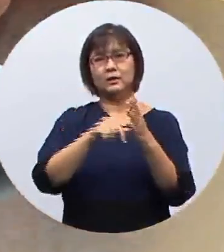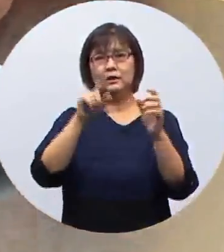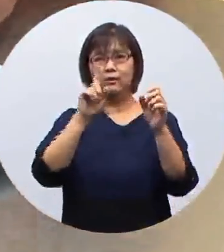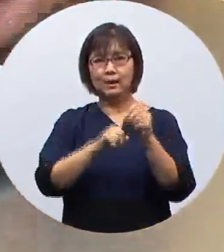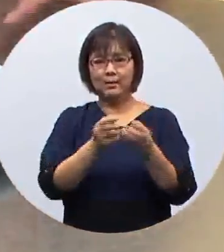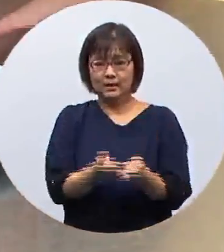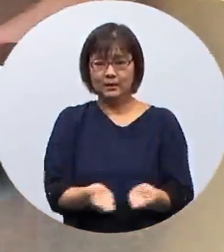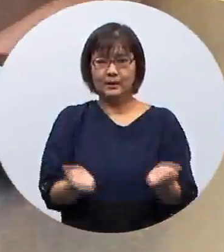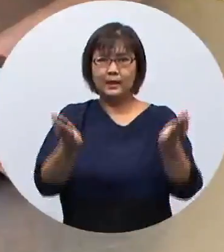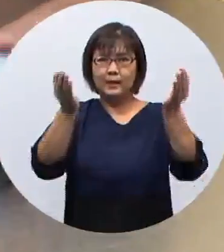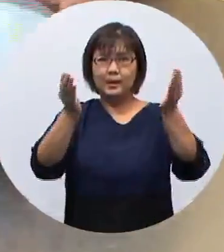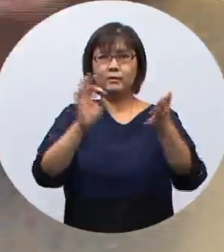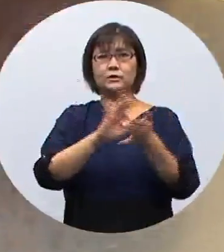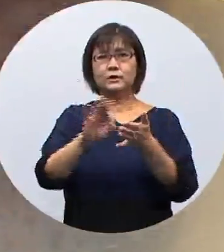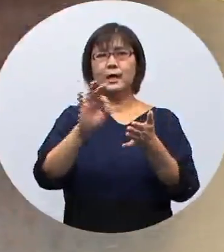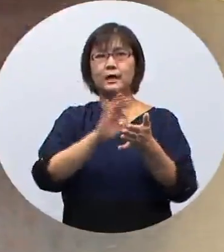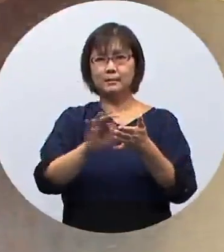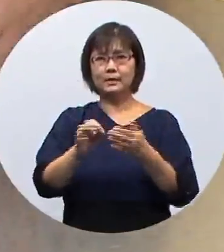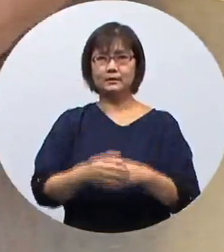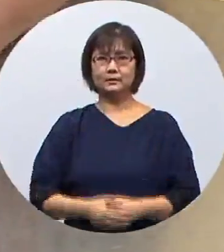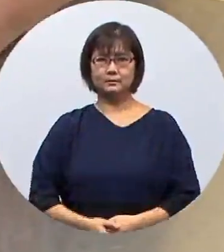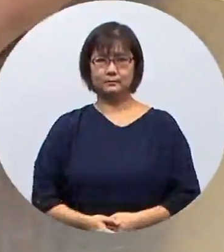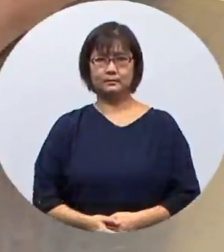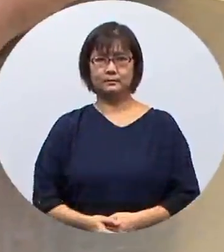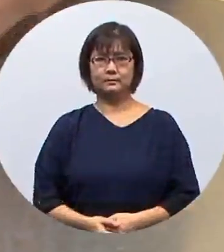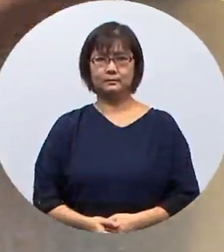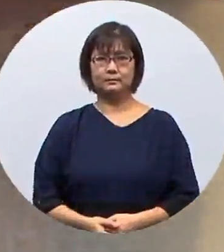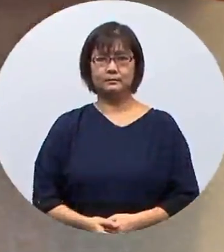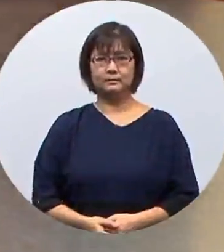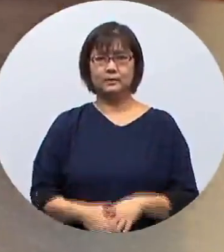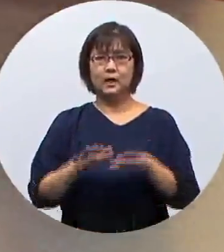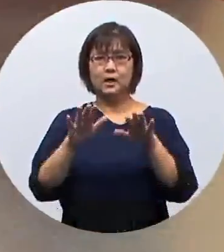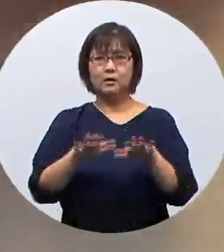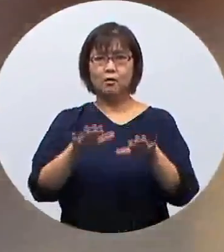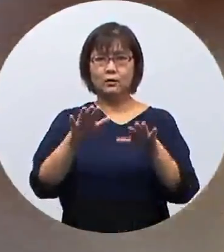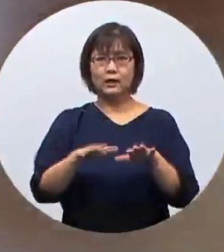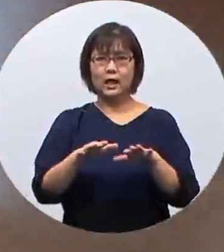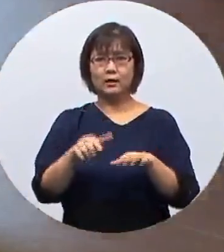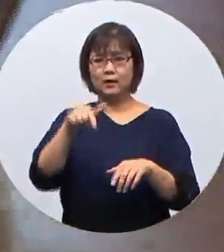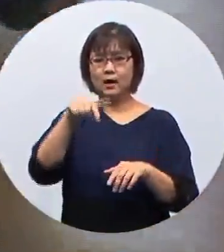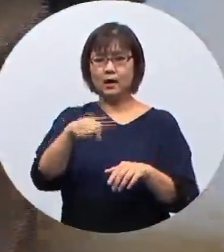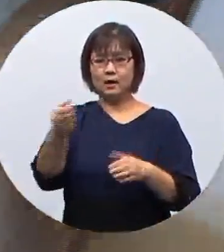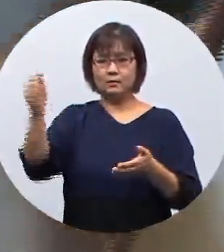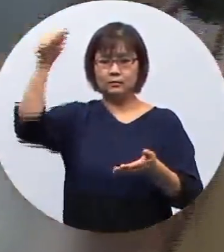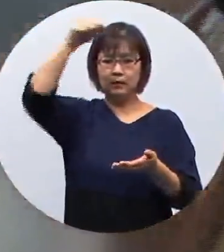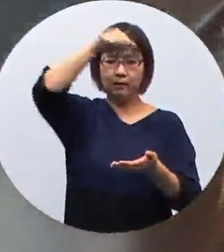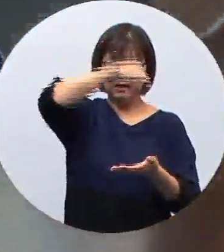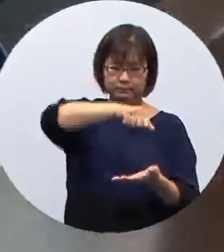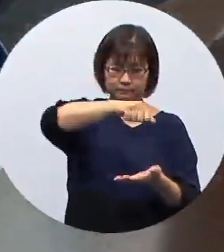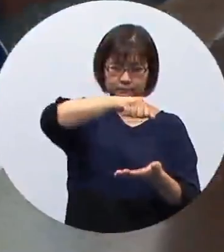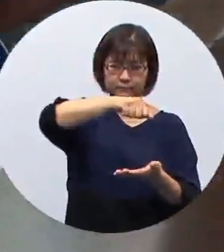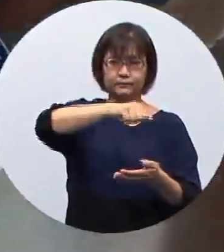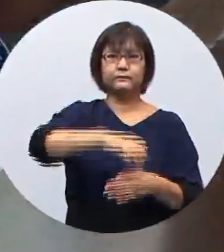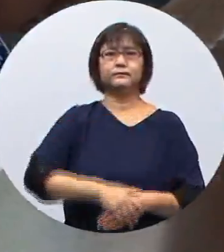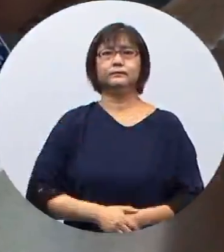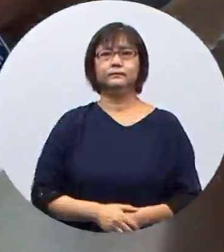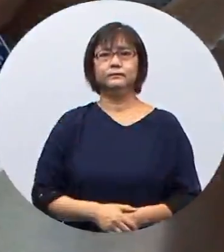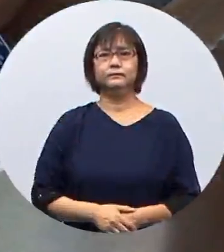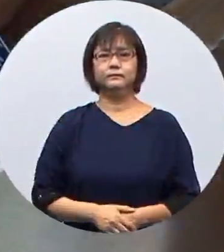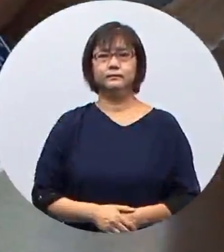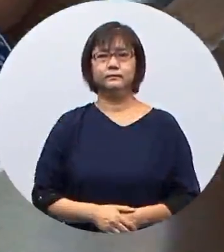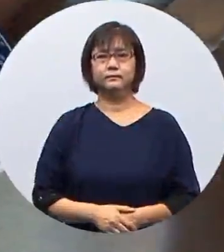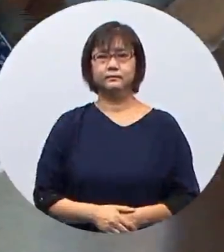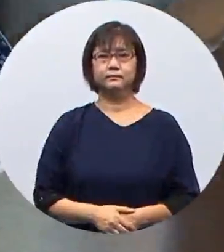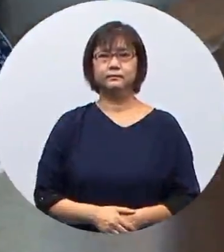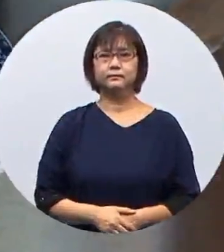用します。 はい、蒸し器の場合蓋使わないんですが、今回は鍋に水を張るので蓋をするんですね。 は